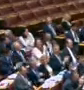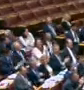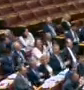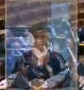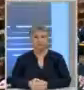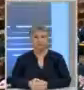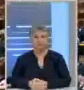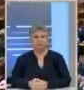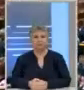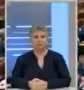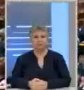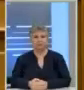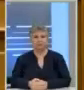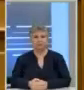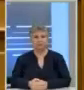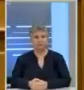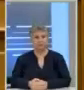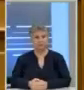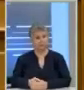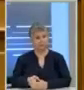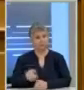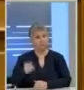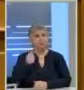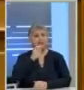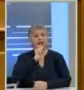Και συνεχίζετε, κύριε Τσίπρα.